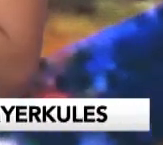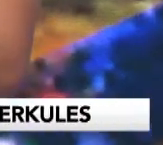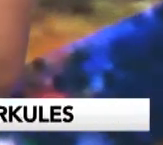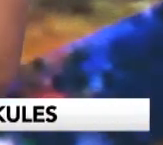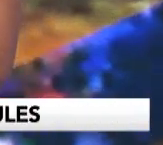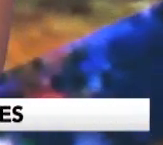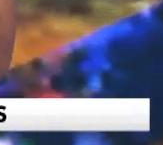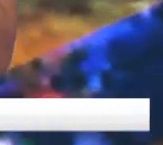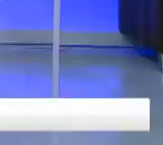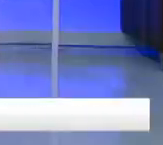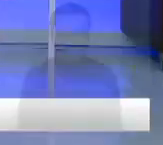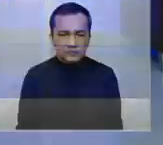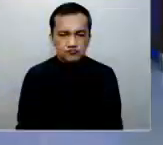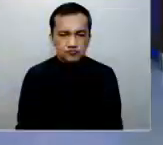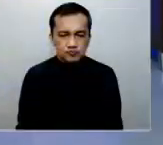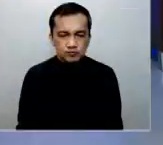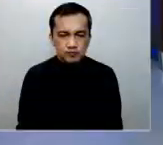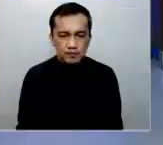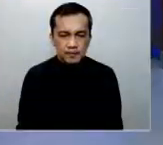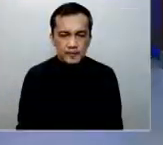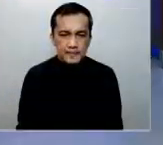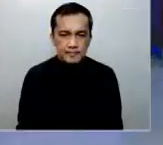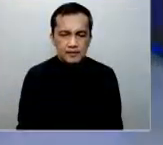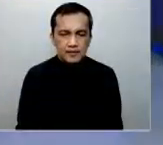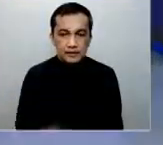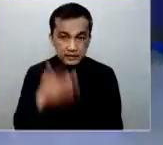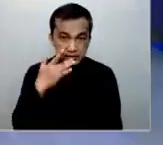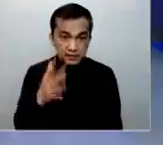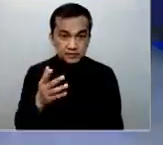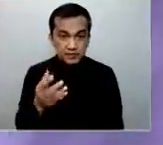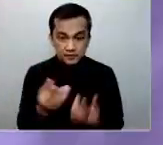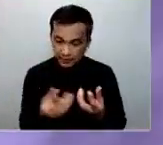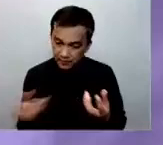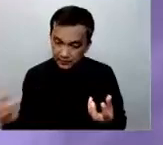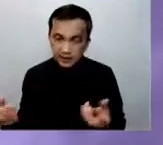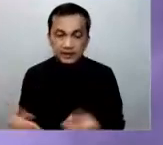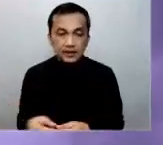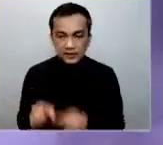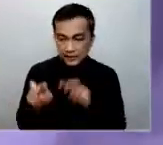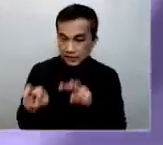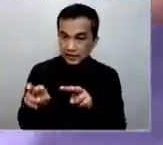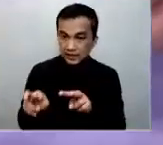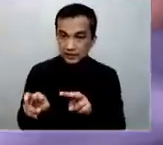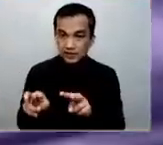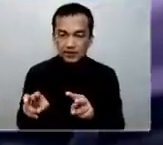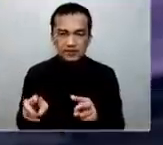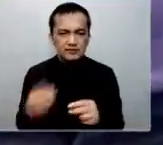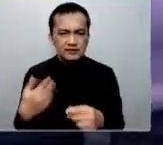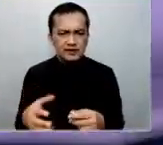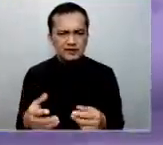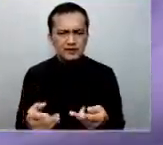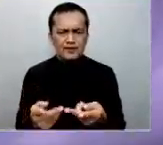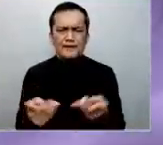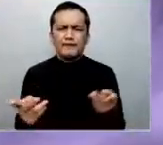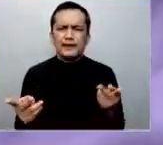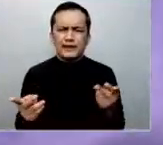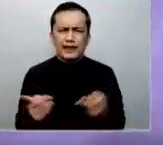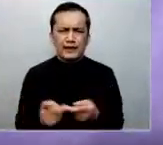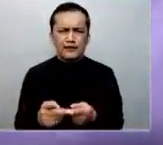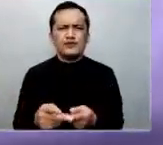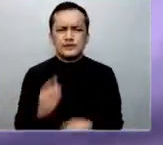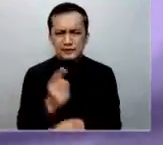tuloy ang ating breakfast sa mga kakakam-takam na kakanin. Kita nyo naman mga kapatid, doon nakabilao pa, di ba?